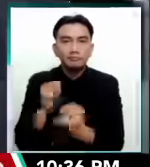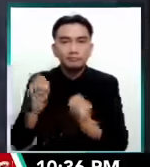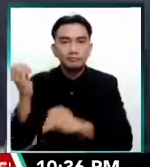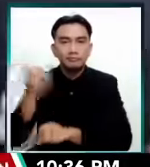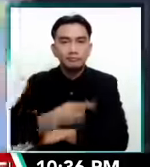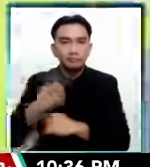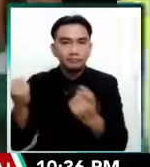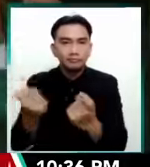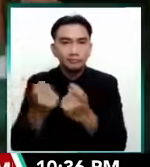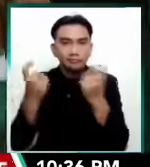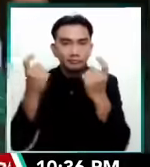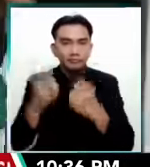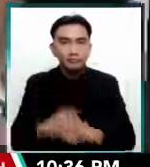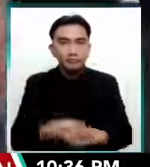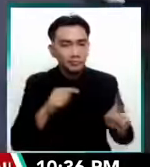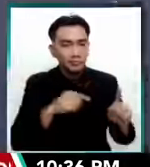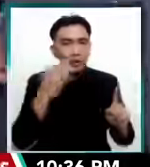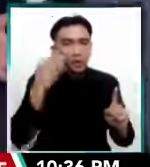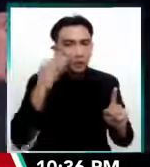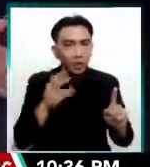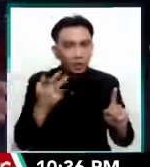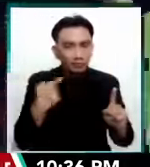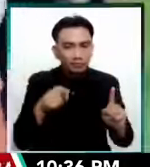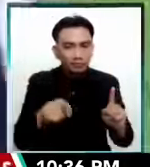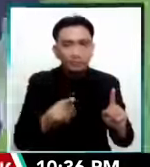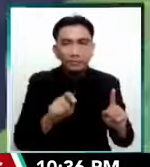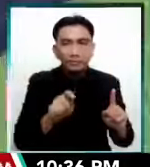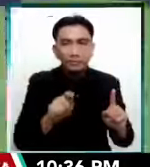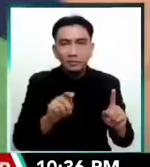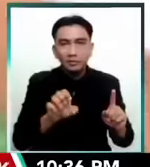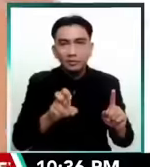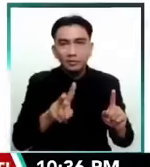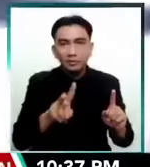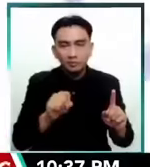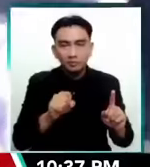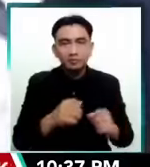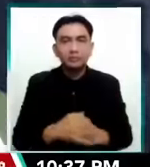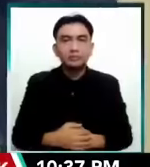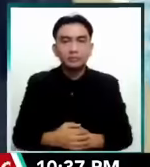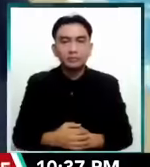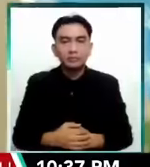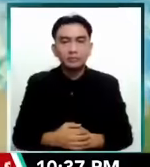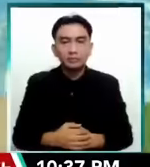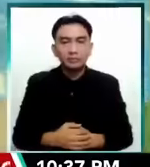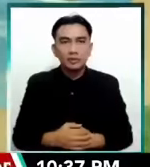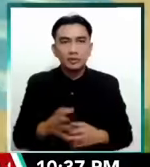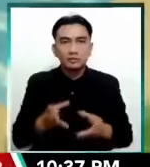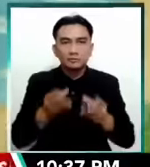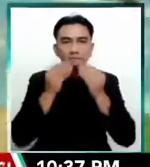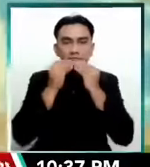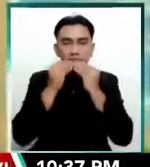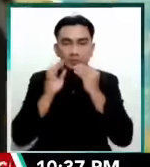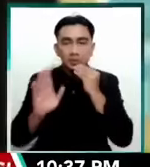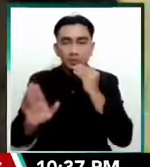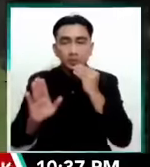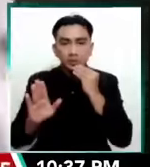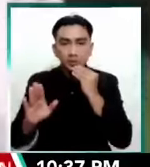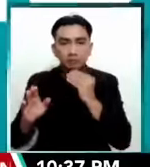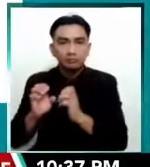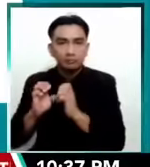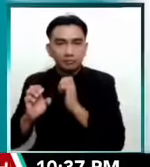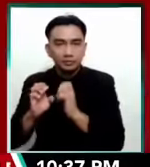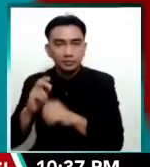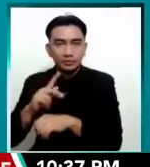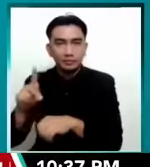Hindi raw niya alam na naroon si Teves. Tumangging magbigay ng panayam patungkol kay Teves ang embahada ng Pilipinas sa Timor